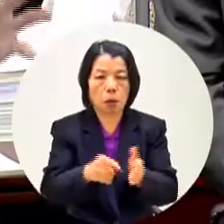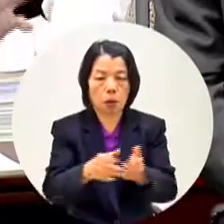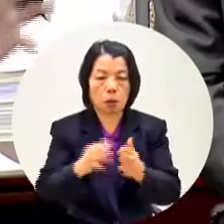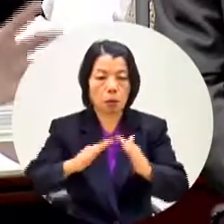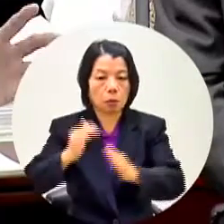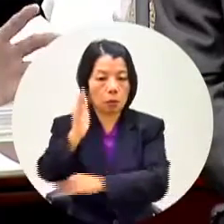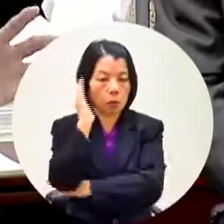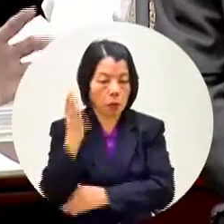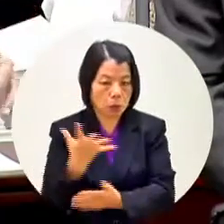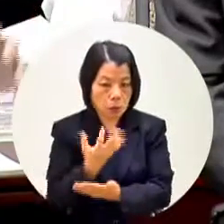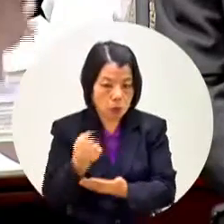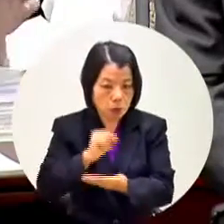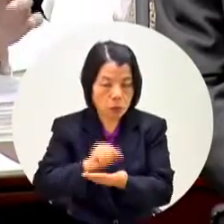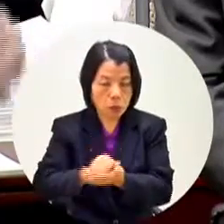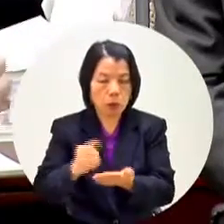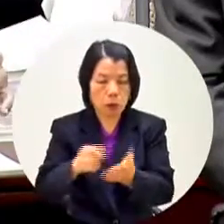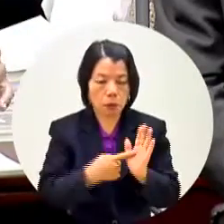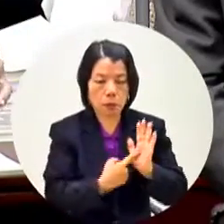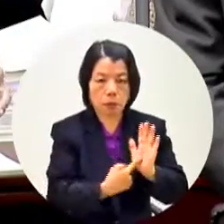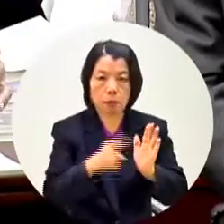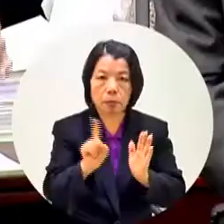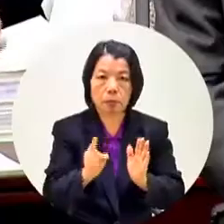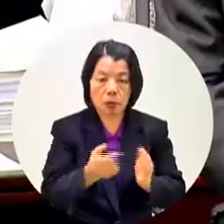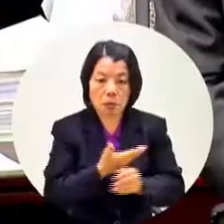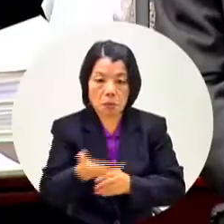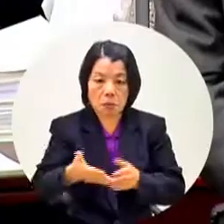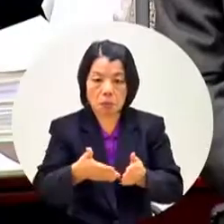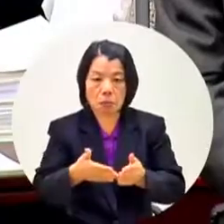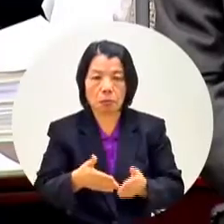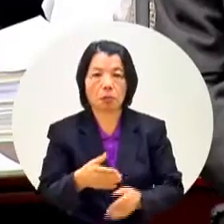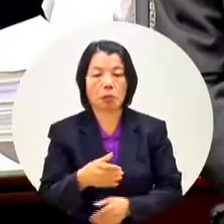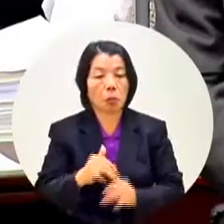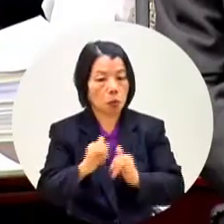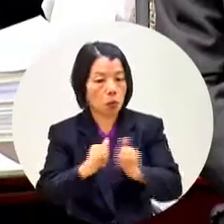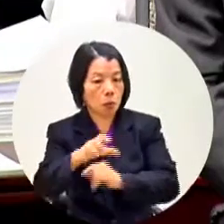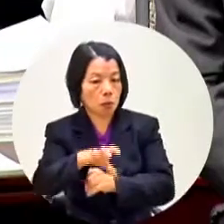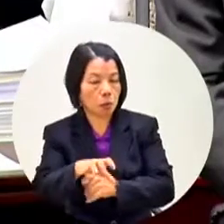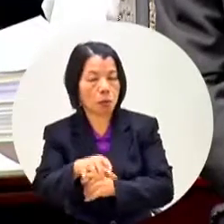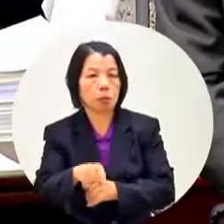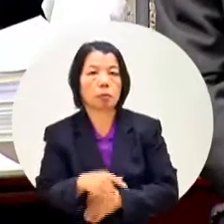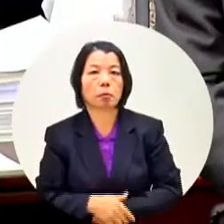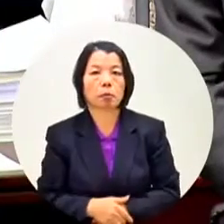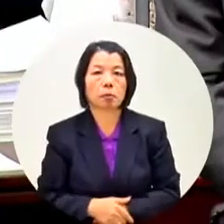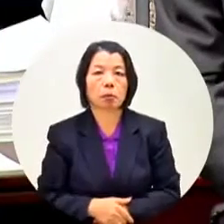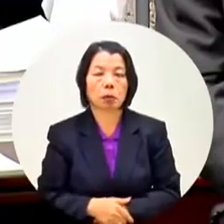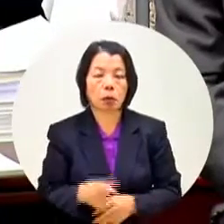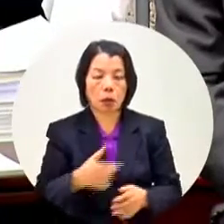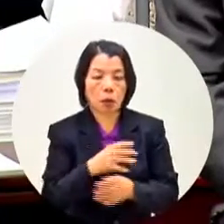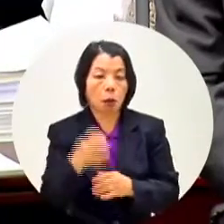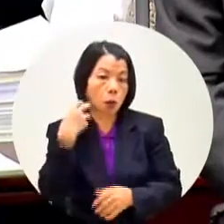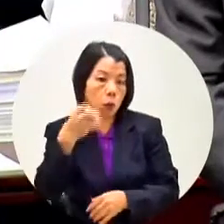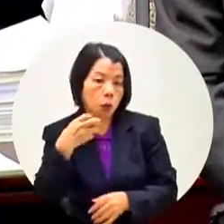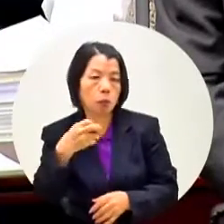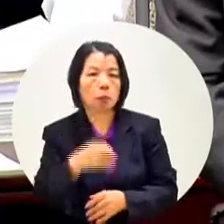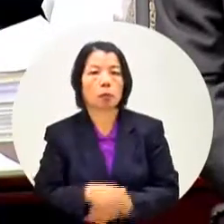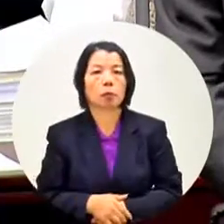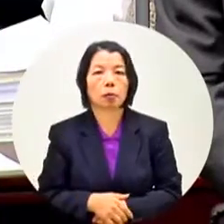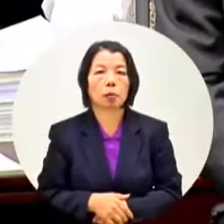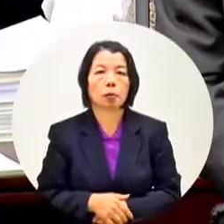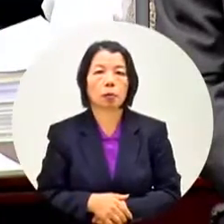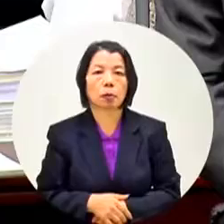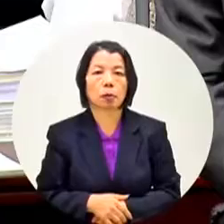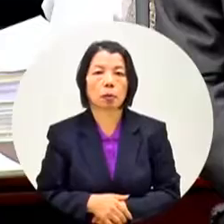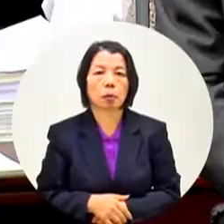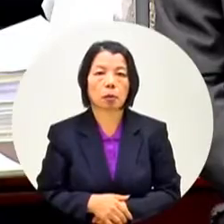这边我希望能够下一次我们尽量在我们市府来说有一个数据，好，可以显示说让我们知道